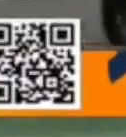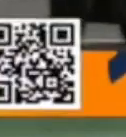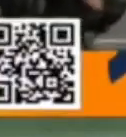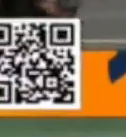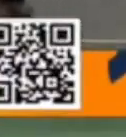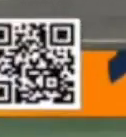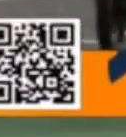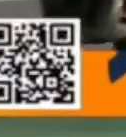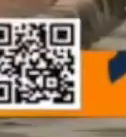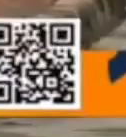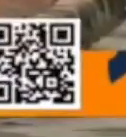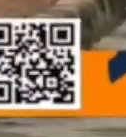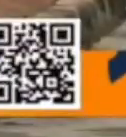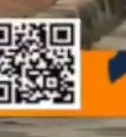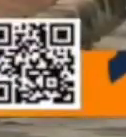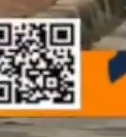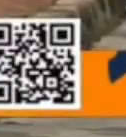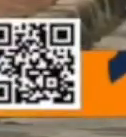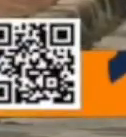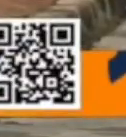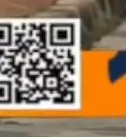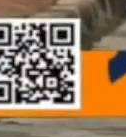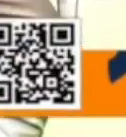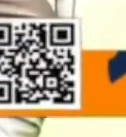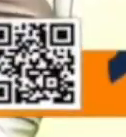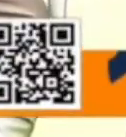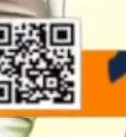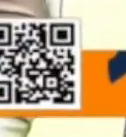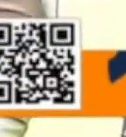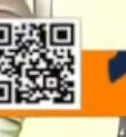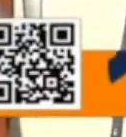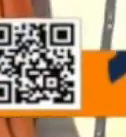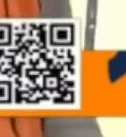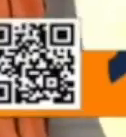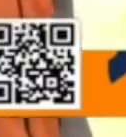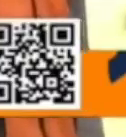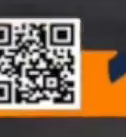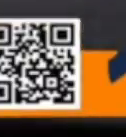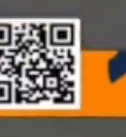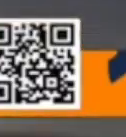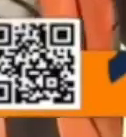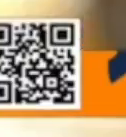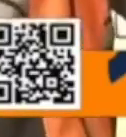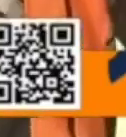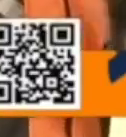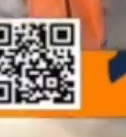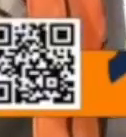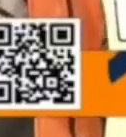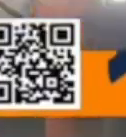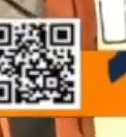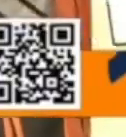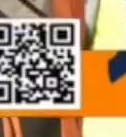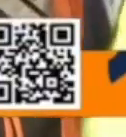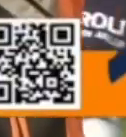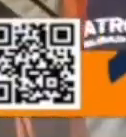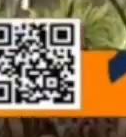pukul 6 hingga pukul 10 pagi. Sedangkan untuk sesi yang kedua diberlakukan dari pukul 4 sore hingga pukul 8 malam. Dan